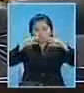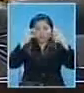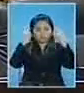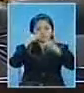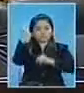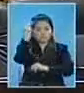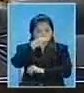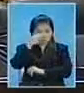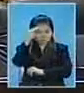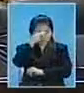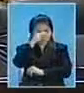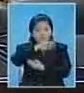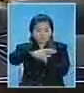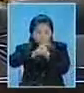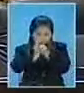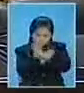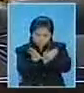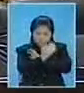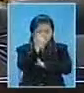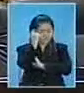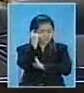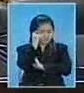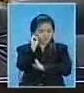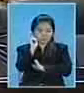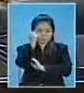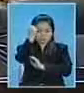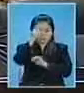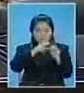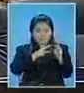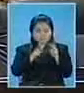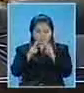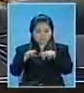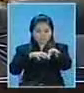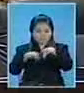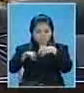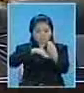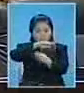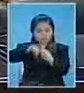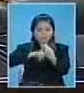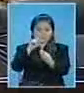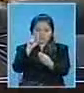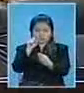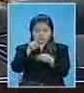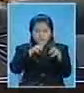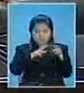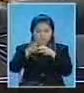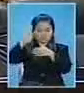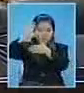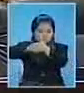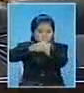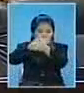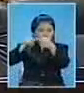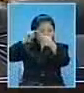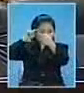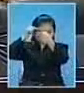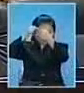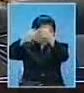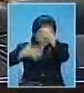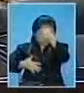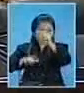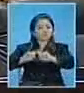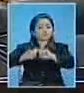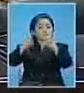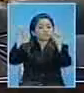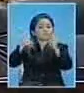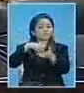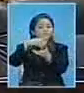าชีวะจึงได้ปรับแนวความคิดในเชิงทฤษฎีนำไปสู่การนำเสนอนโยบายนะครับที่อาจจะแตกต่างกับที่ท่าน